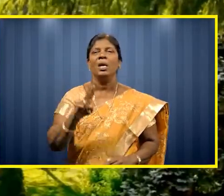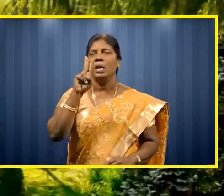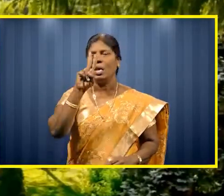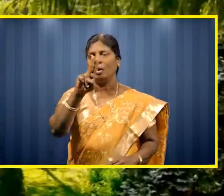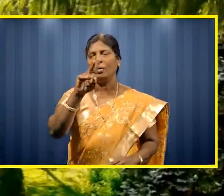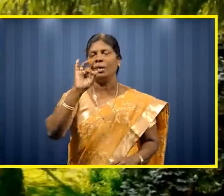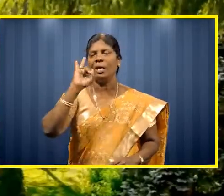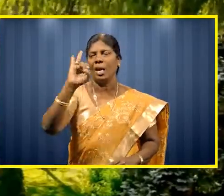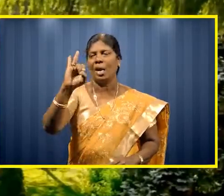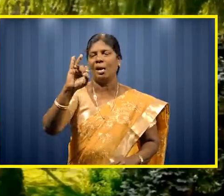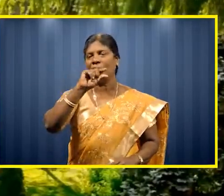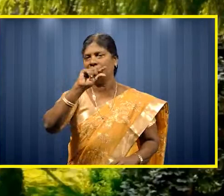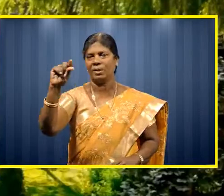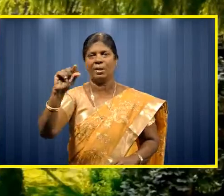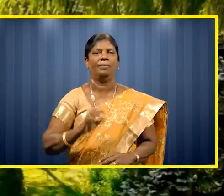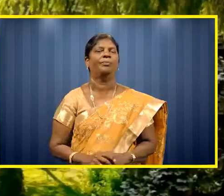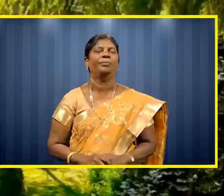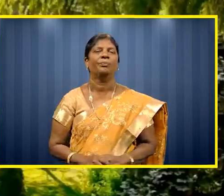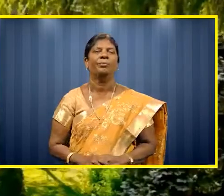14:25